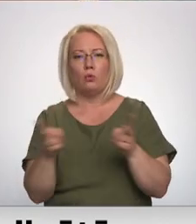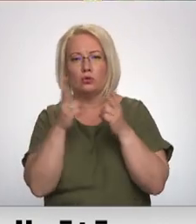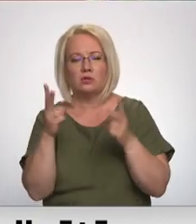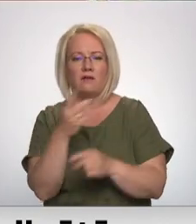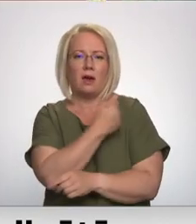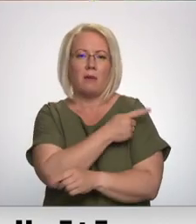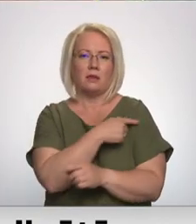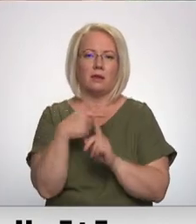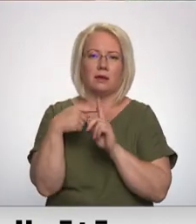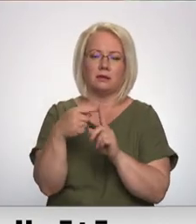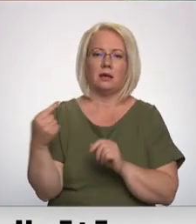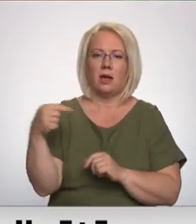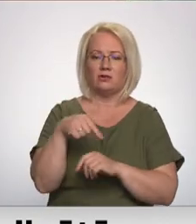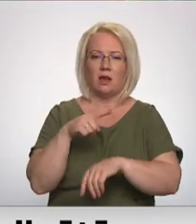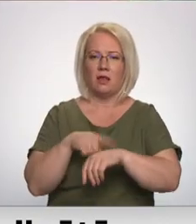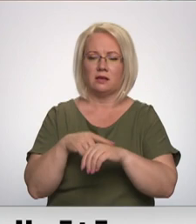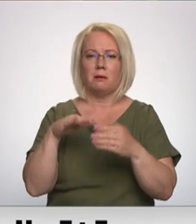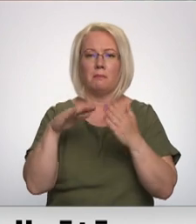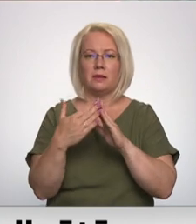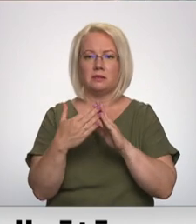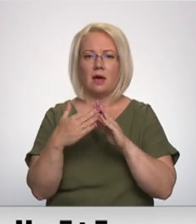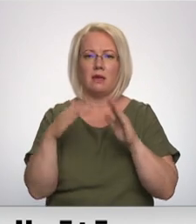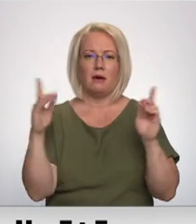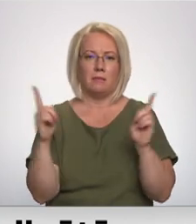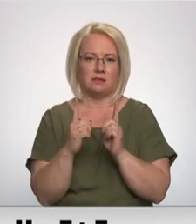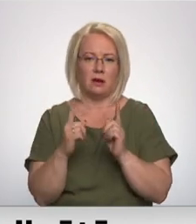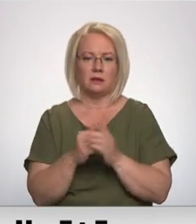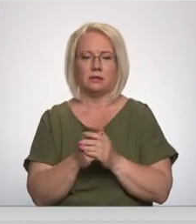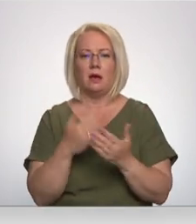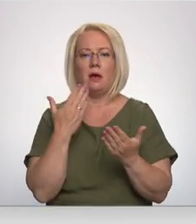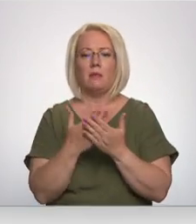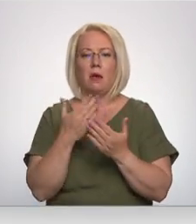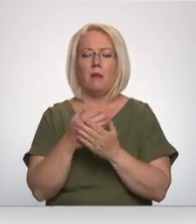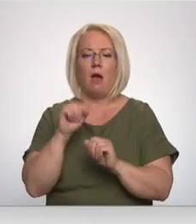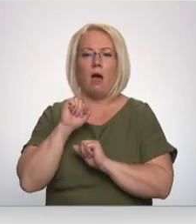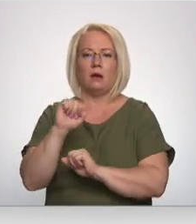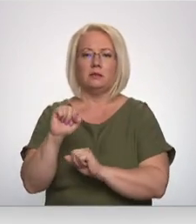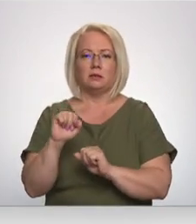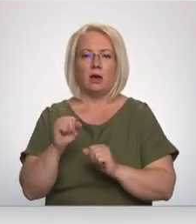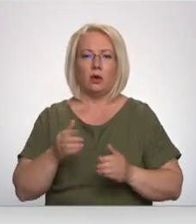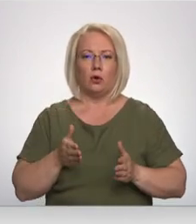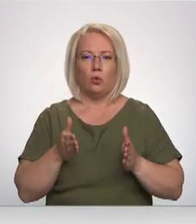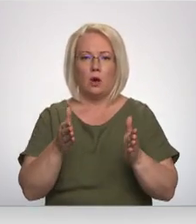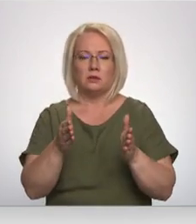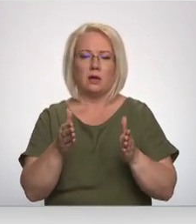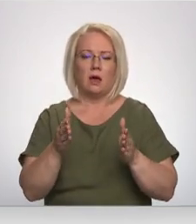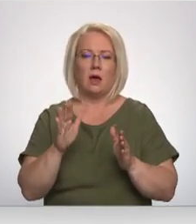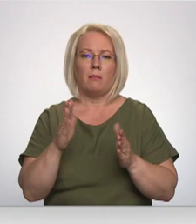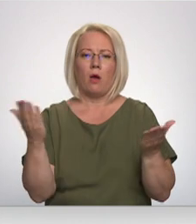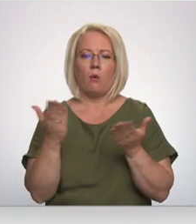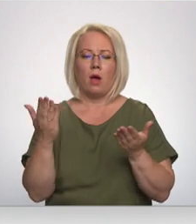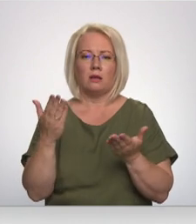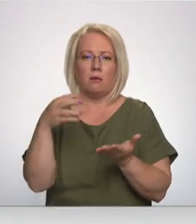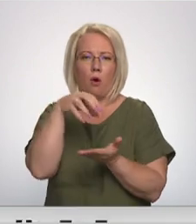medicīniskās palīdzības ierašanās laiks pilsētās ir mazāks. Piemēram, aizsargi joslās ap kādiem